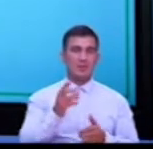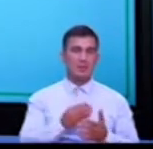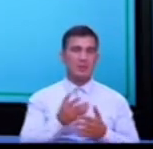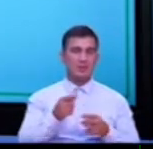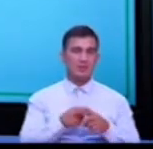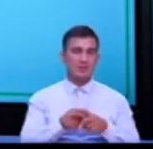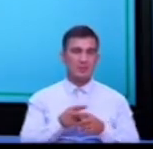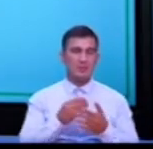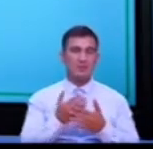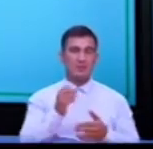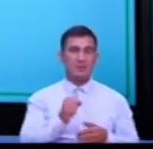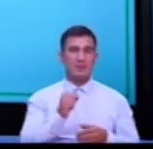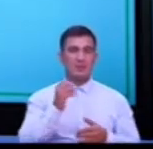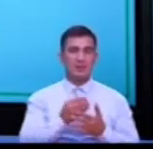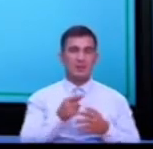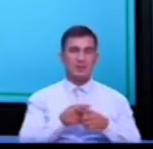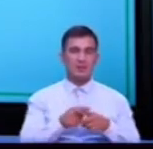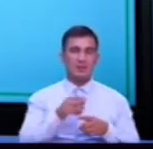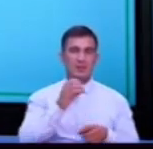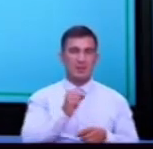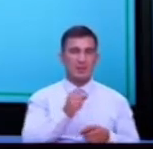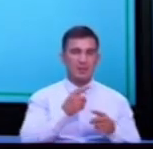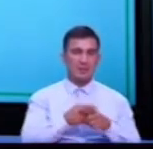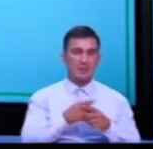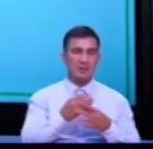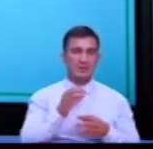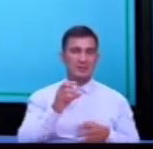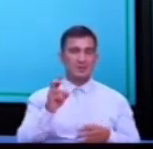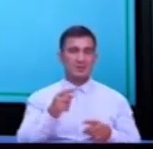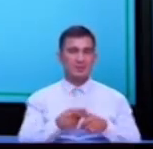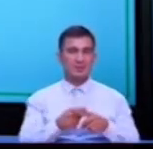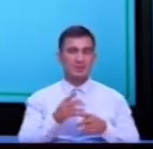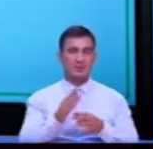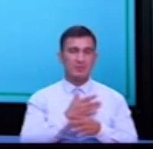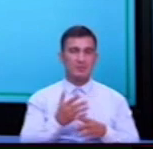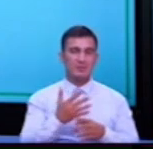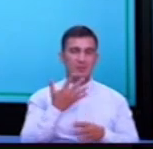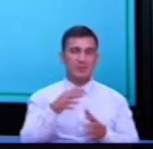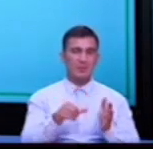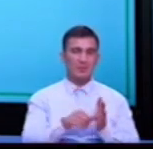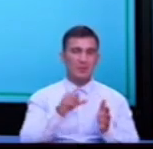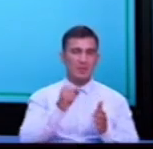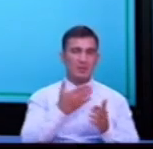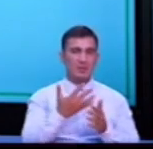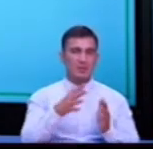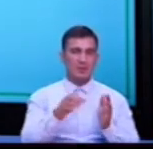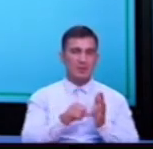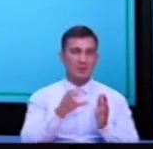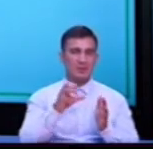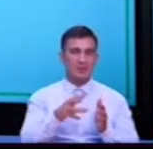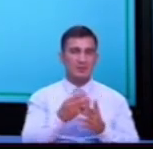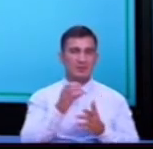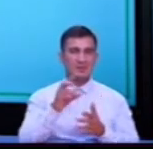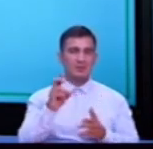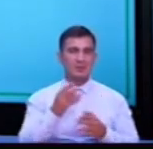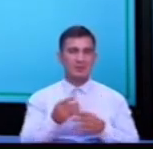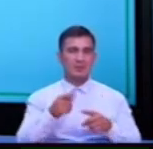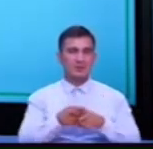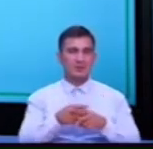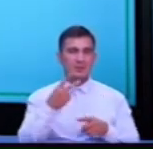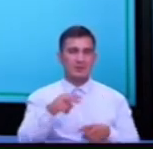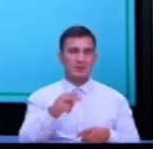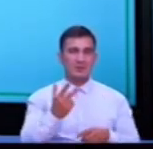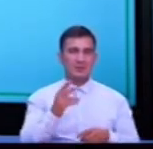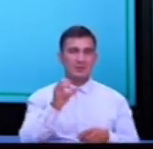kesmani C nuqta AC va CB qismlariga ajratadi. Agar AC 56 cm bo'lib, u CB kesmadan